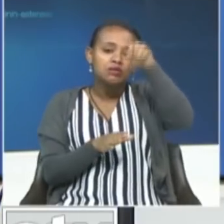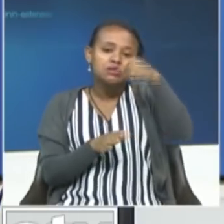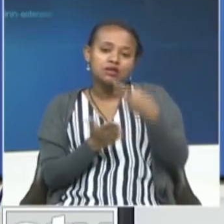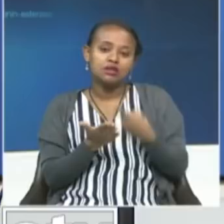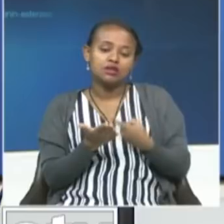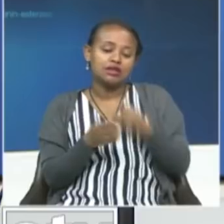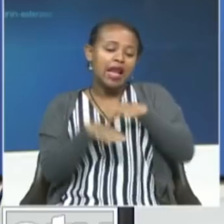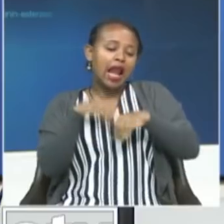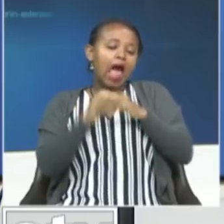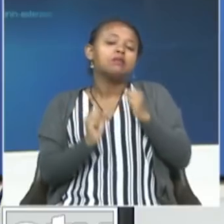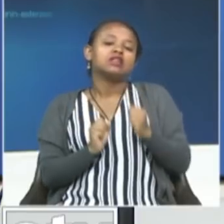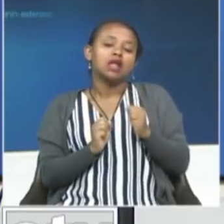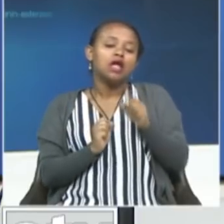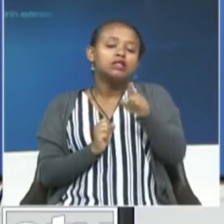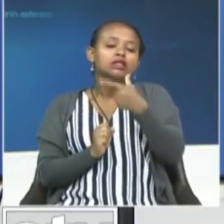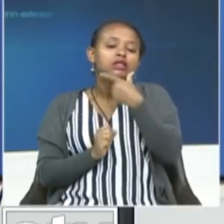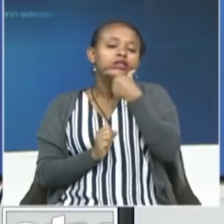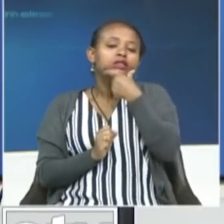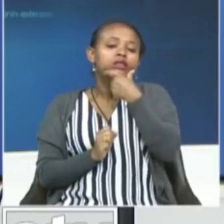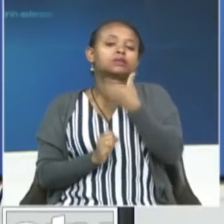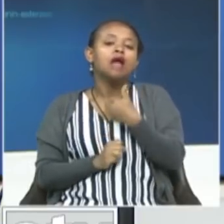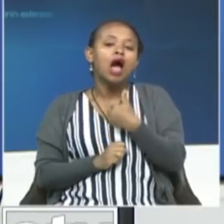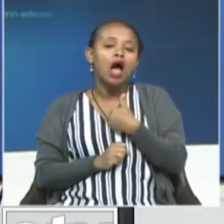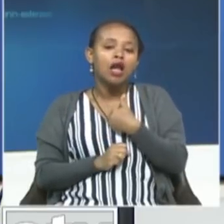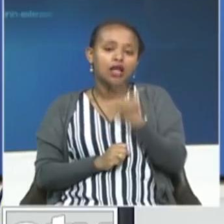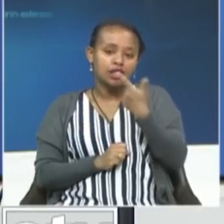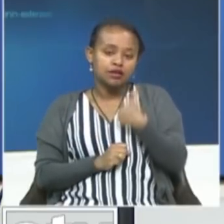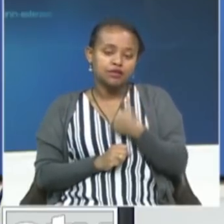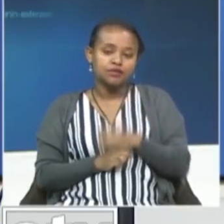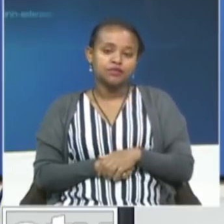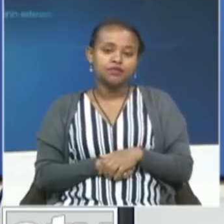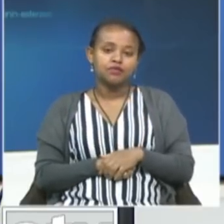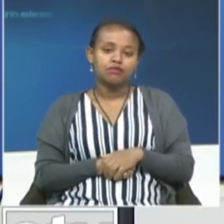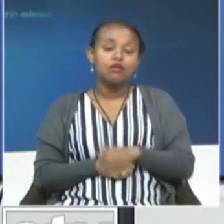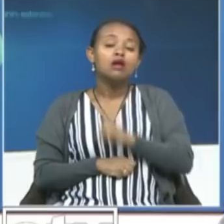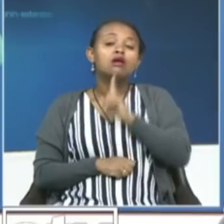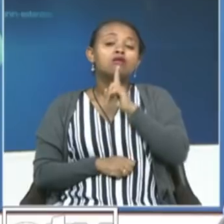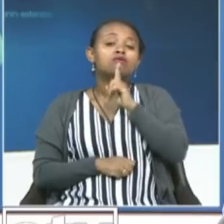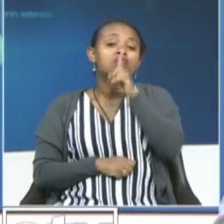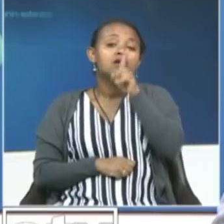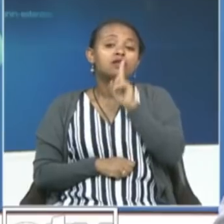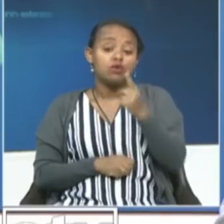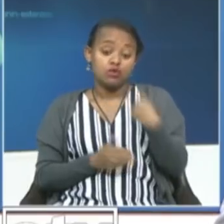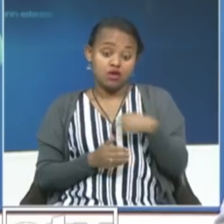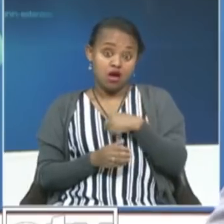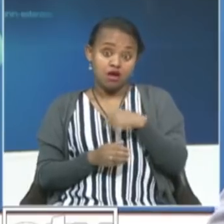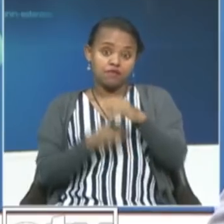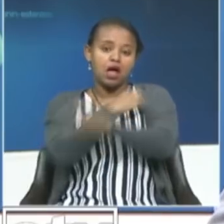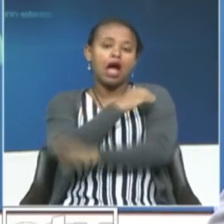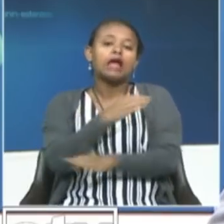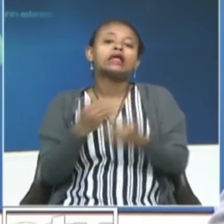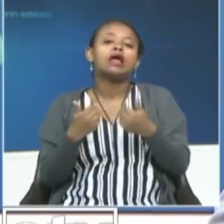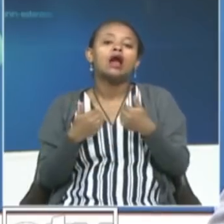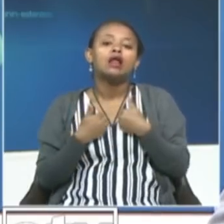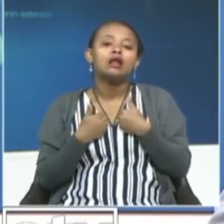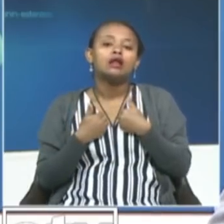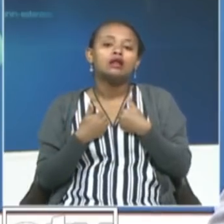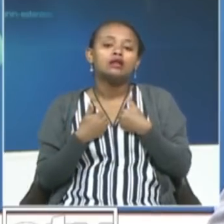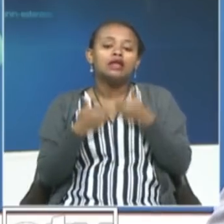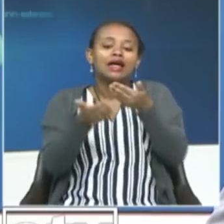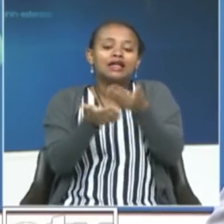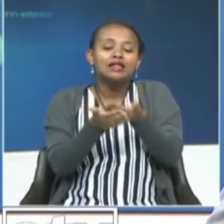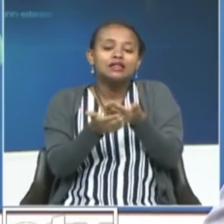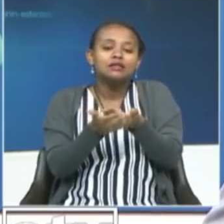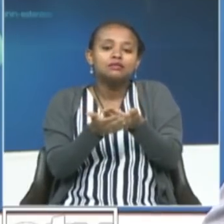ይችላል ይባላል። እንደው ምናልባት የእርሶ ትዝብት ካለ ማየት እንችላለን። እውነት ነው። እንግዲህ እኛ ሀገር አንደኛ ያለን